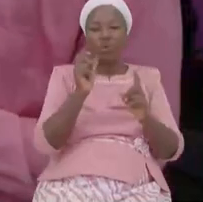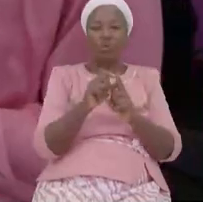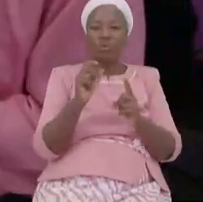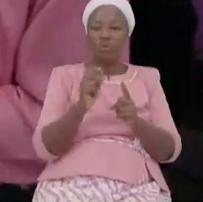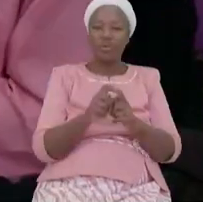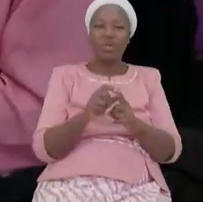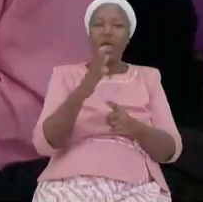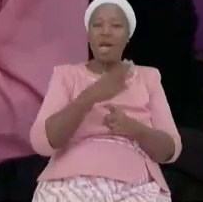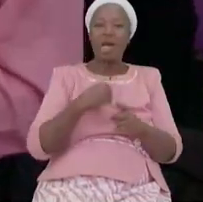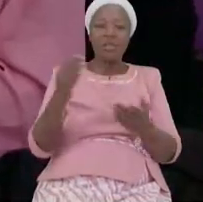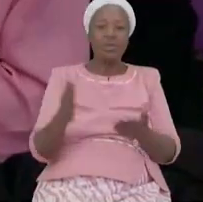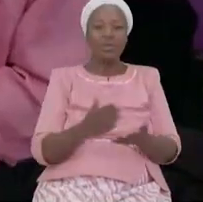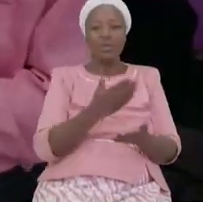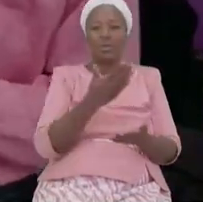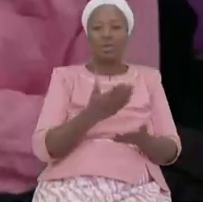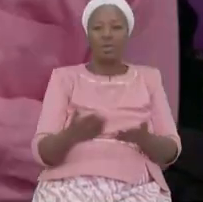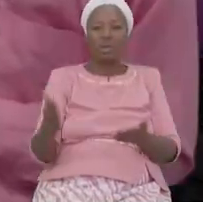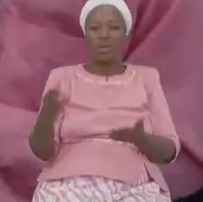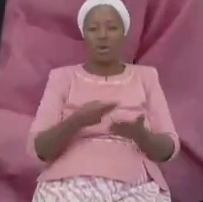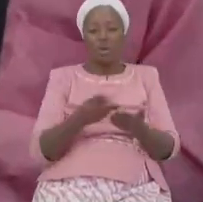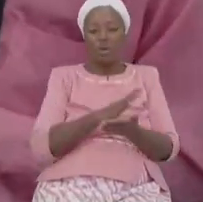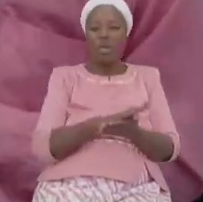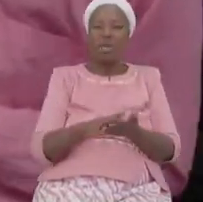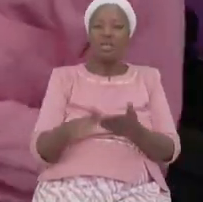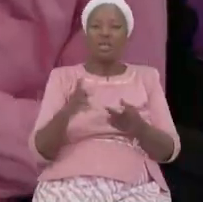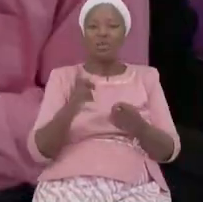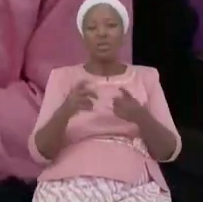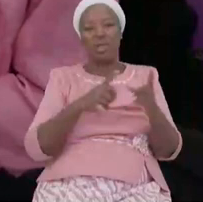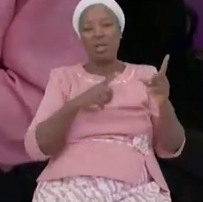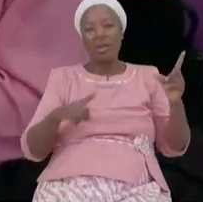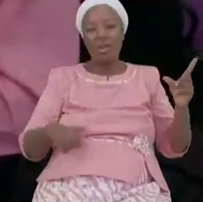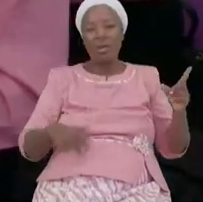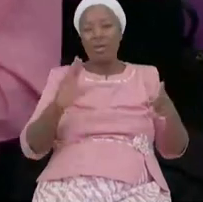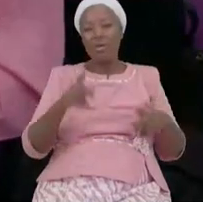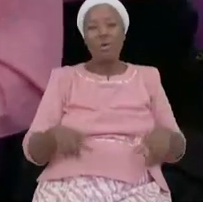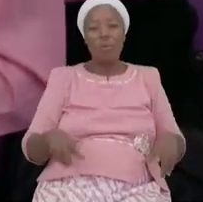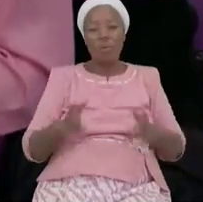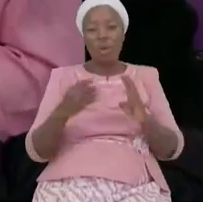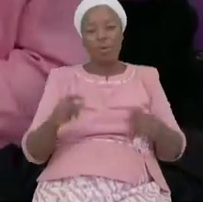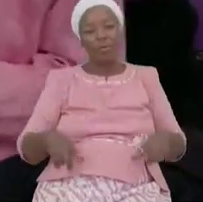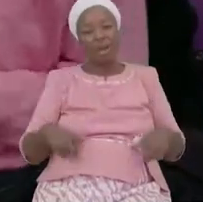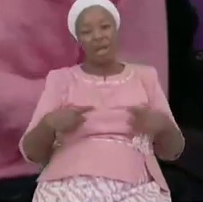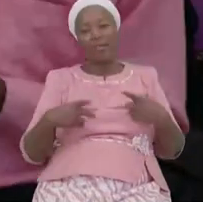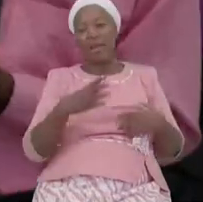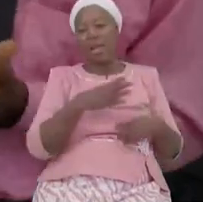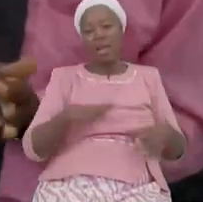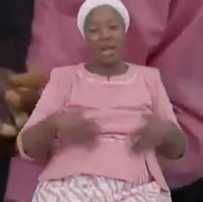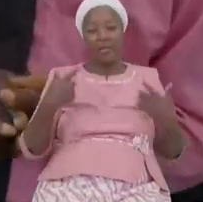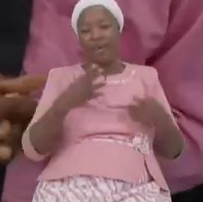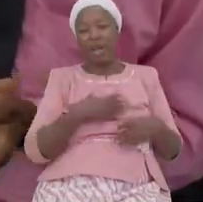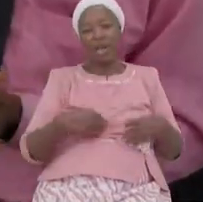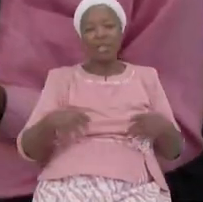et ton chant. La sainteté, ô Seigneur, ton style de vie, dans ton caractère. La sainteté,